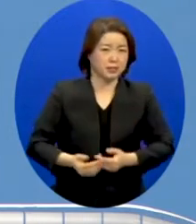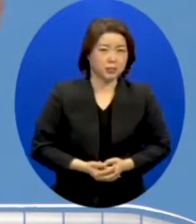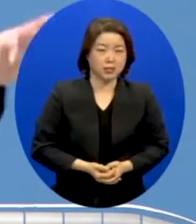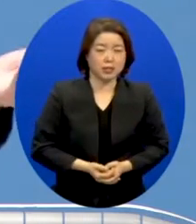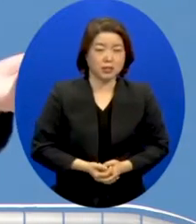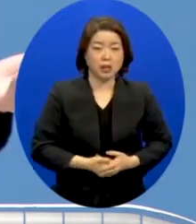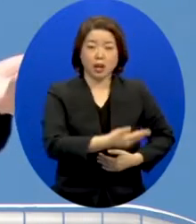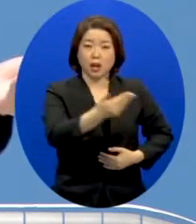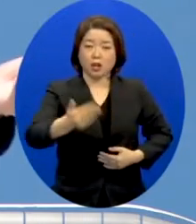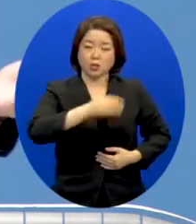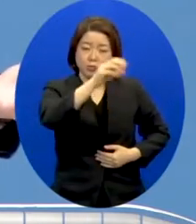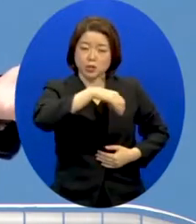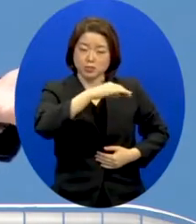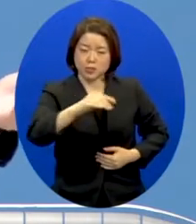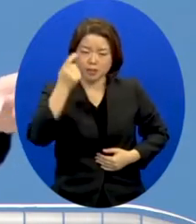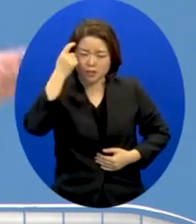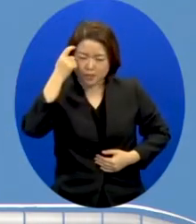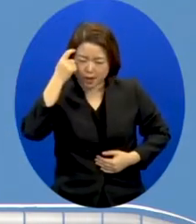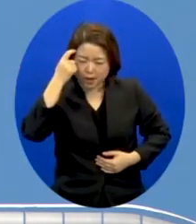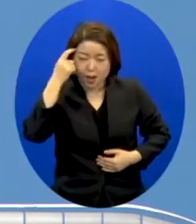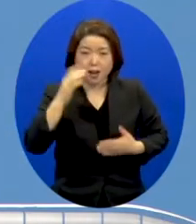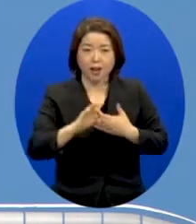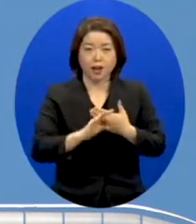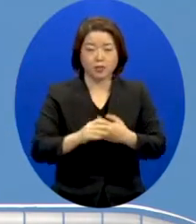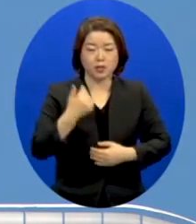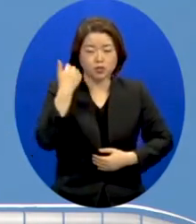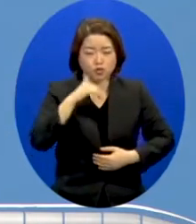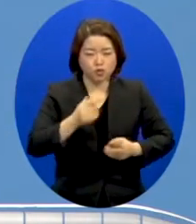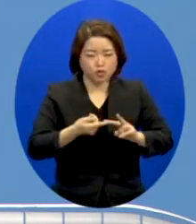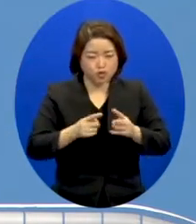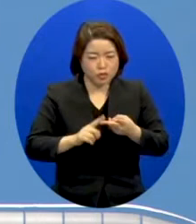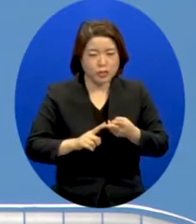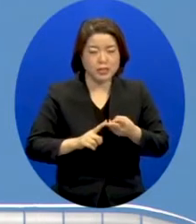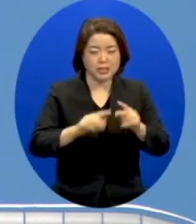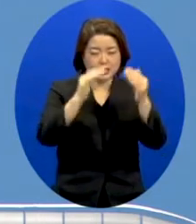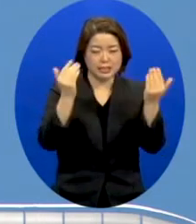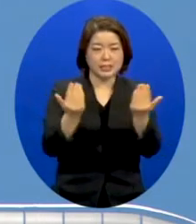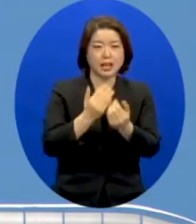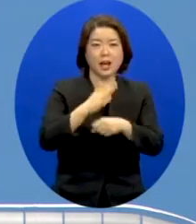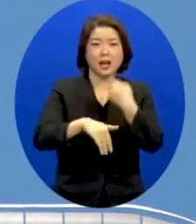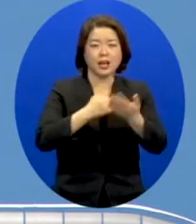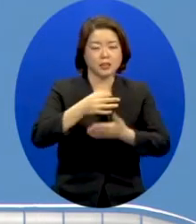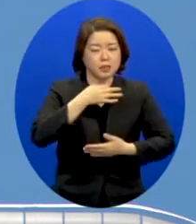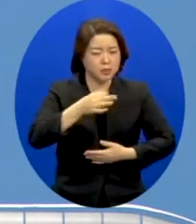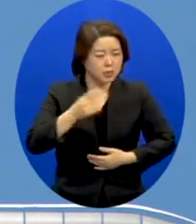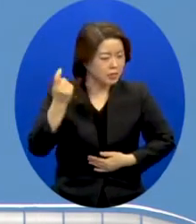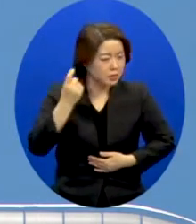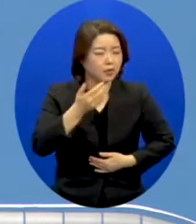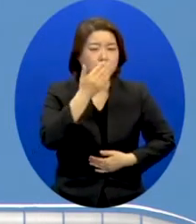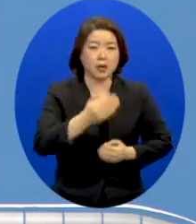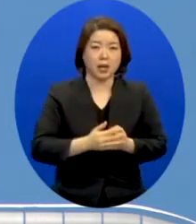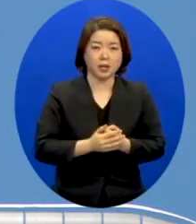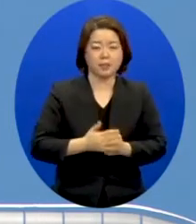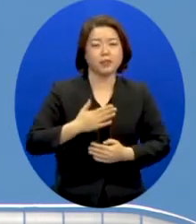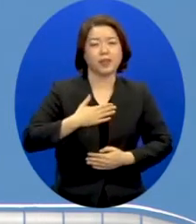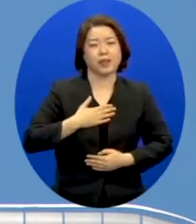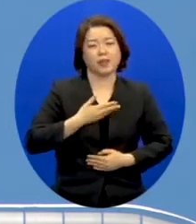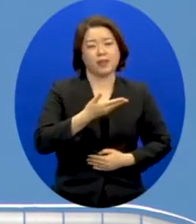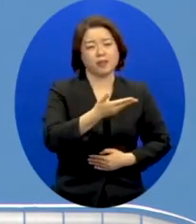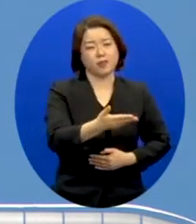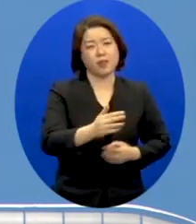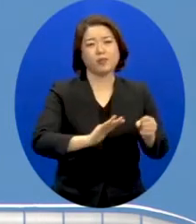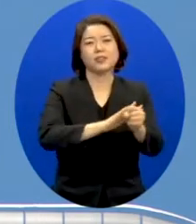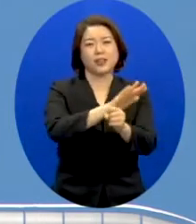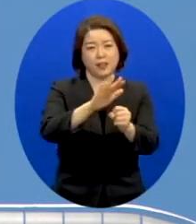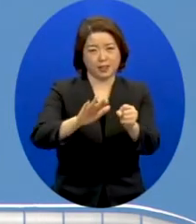여러분이 십자가를 묵상하며 넌 누구나 다 하나님의 음성을 들으실 겁니다 내가 너를 사랑한다